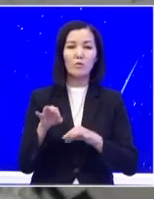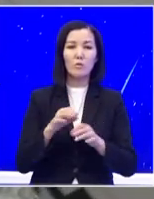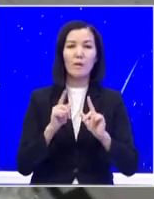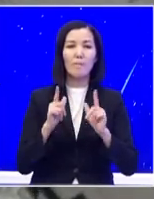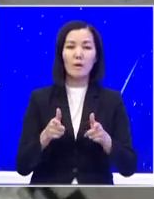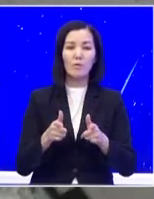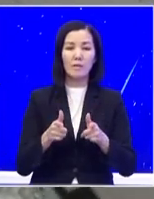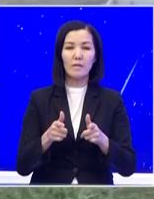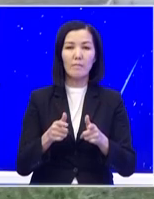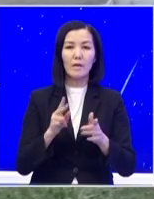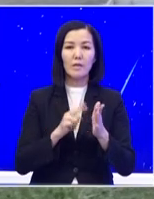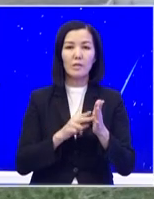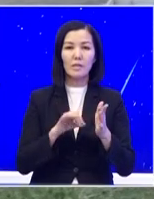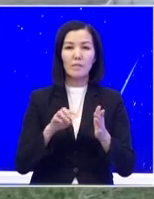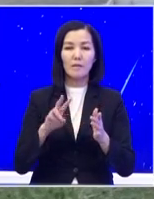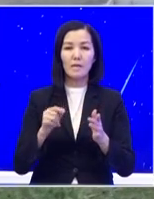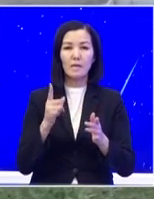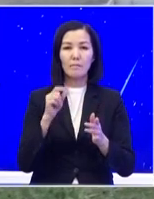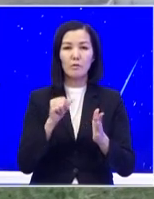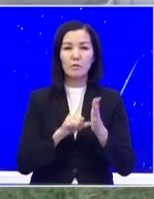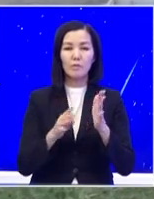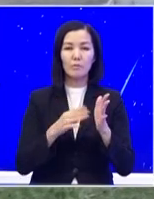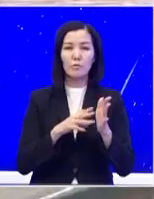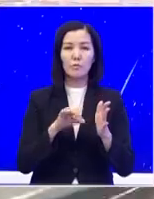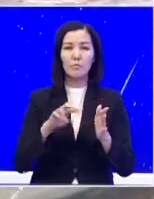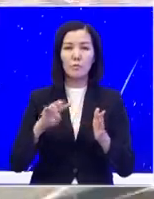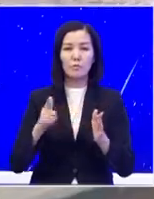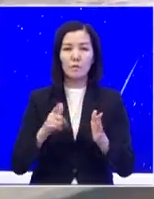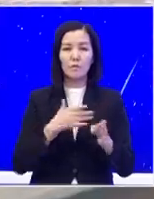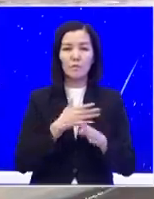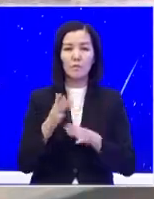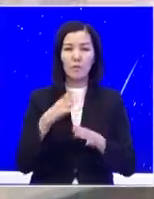мақұлданып, оған 7 миллиард 169 миллион теңге